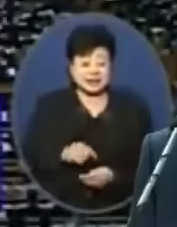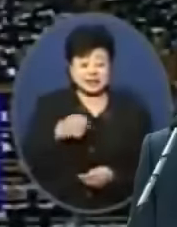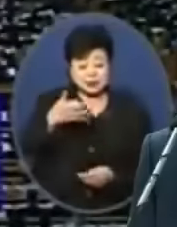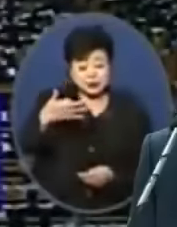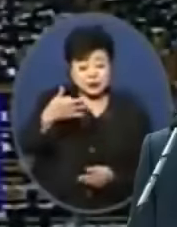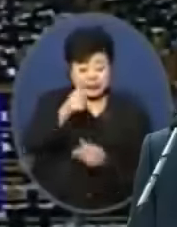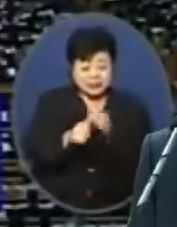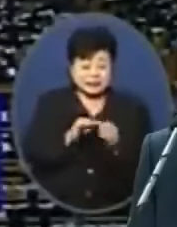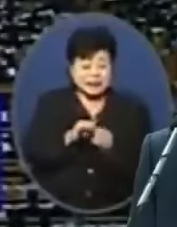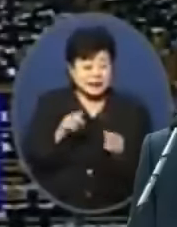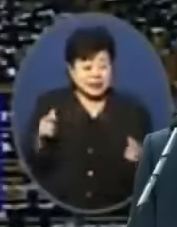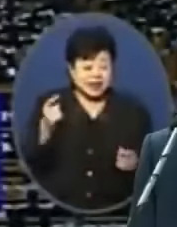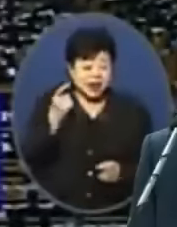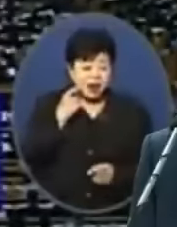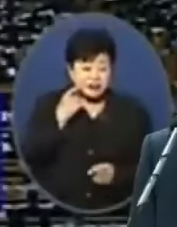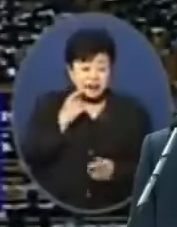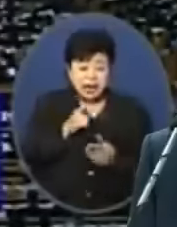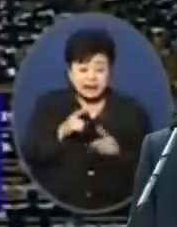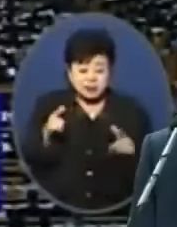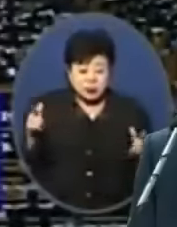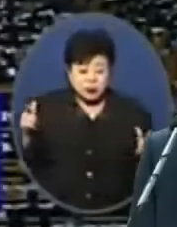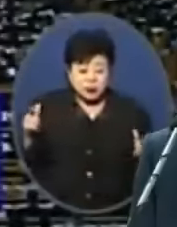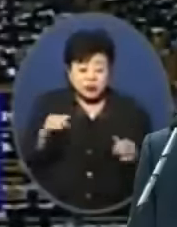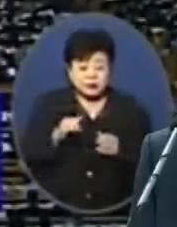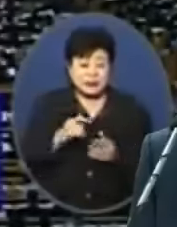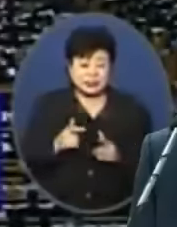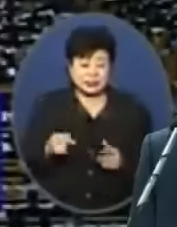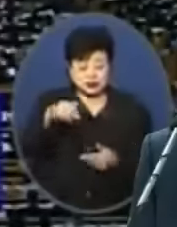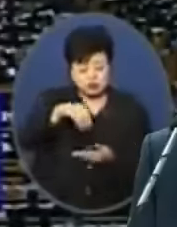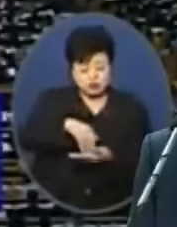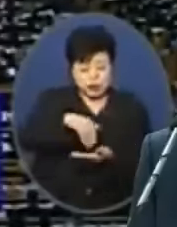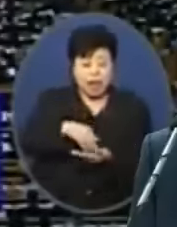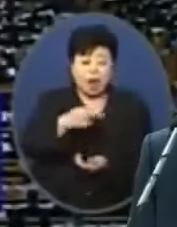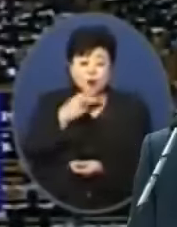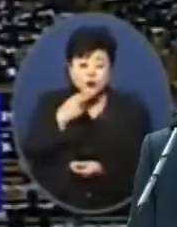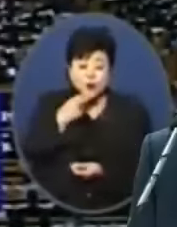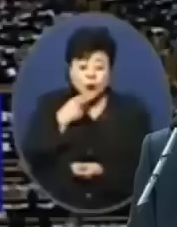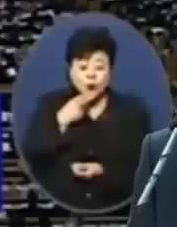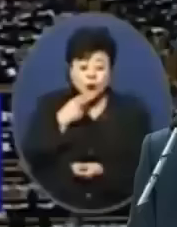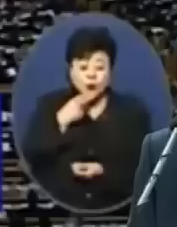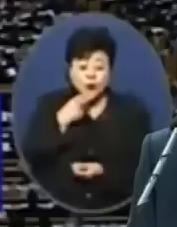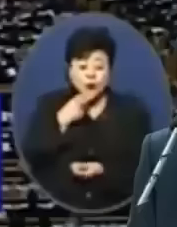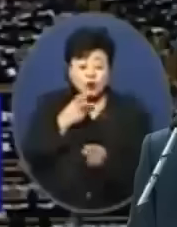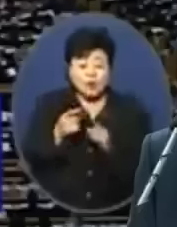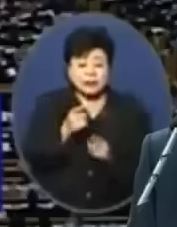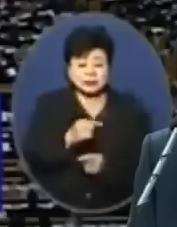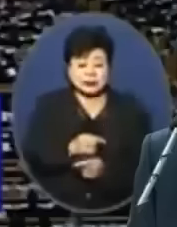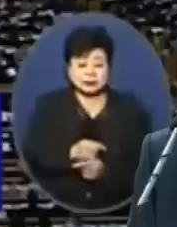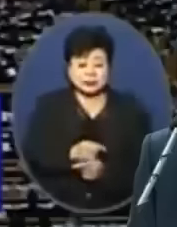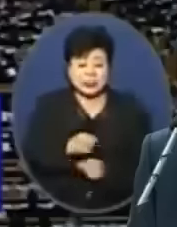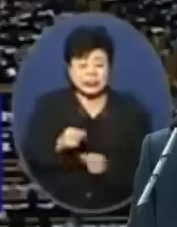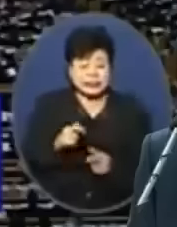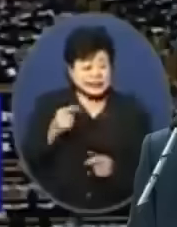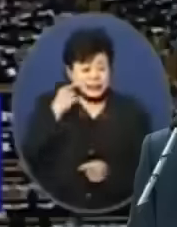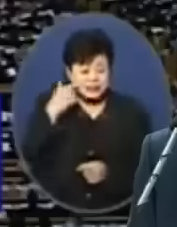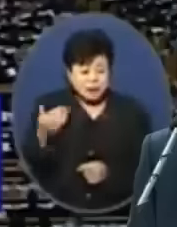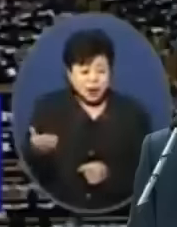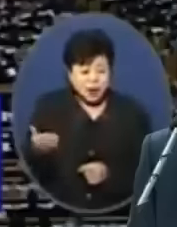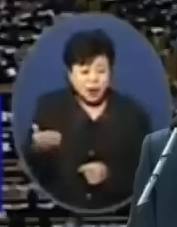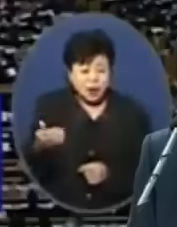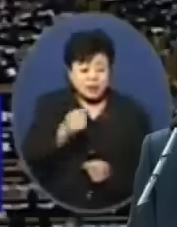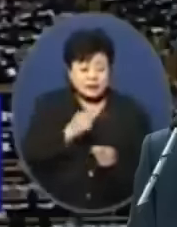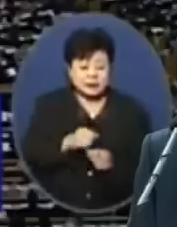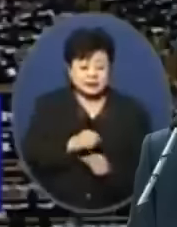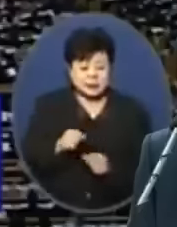사람이 아니시니 거짓말을 하지 아니하시고 인생이 아니시니 후회가 없으시도다. 어찌 그 말씀하신 바를 행하지 아니하며 하신